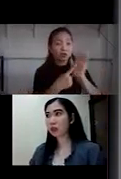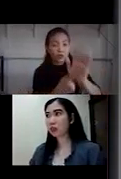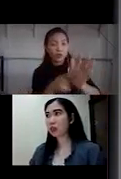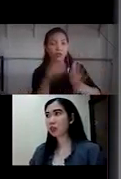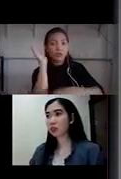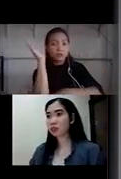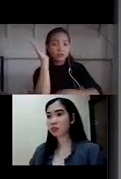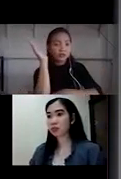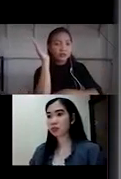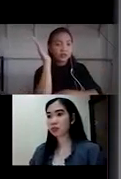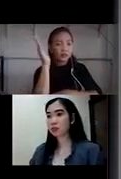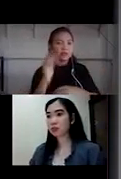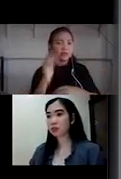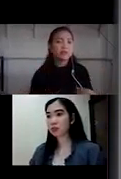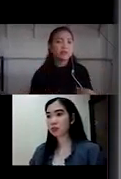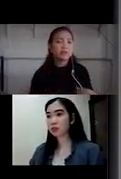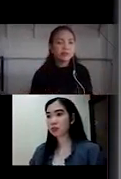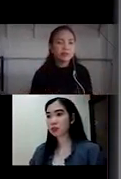email ko.